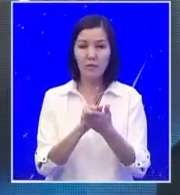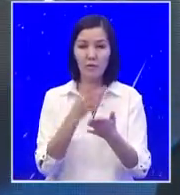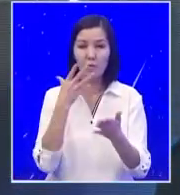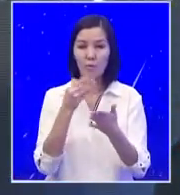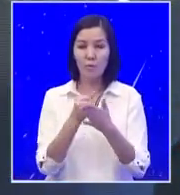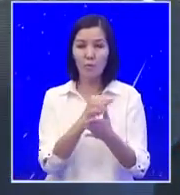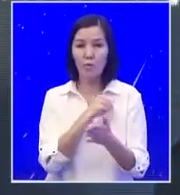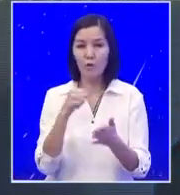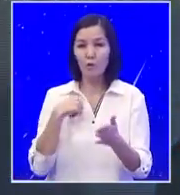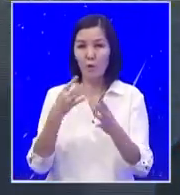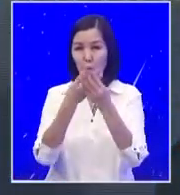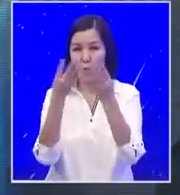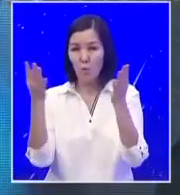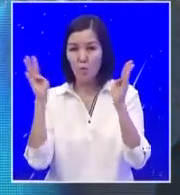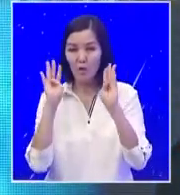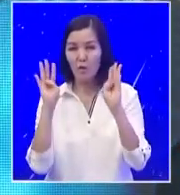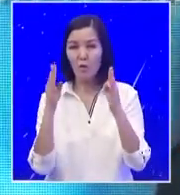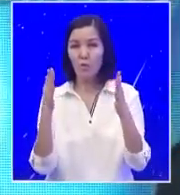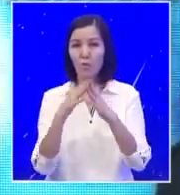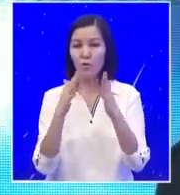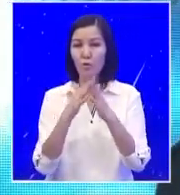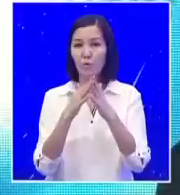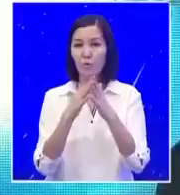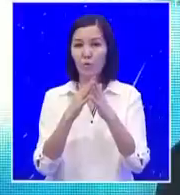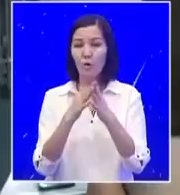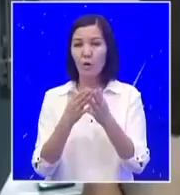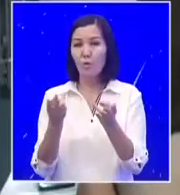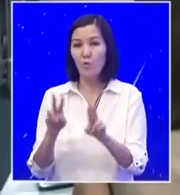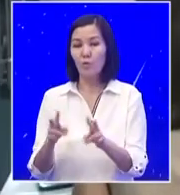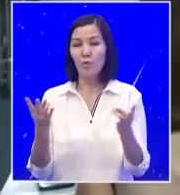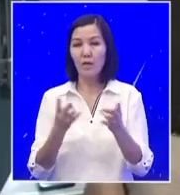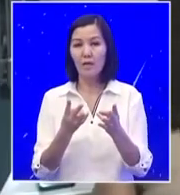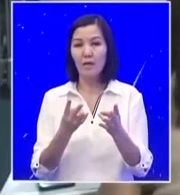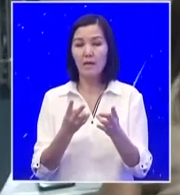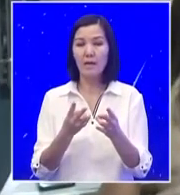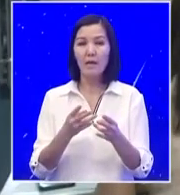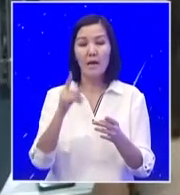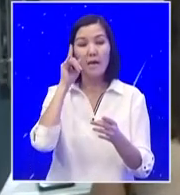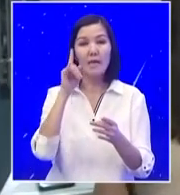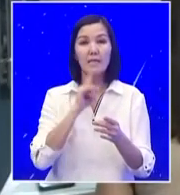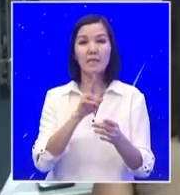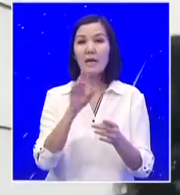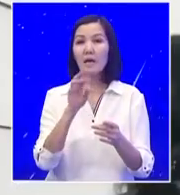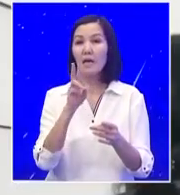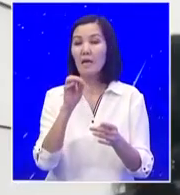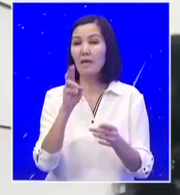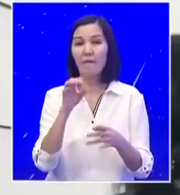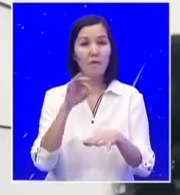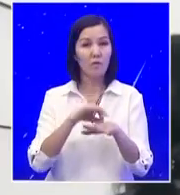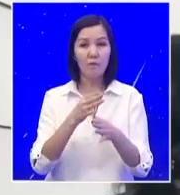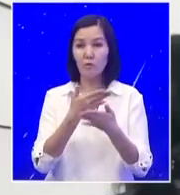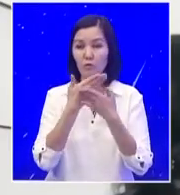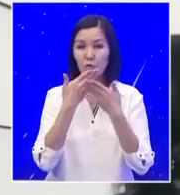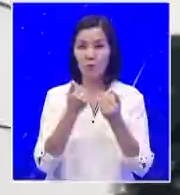өзін өзі оқшалаулы үйдегі карантинге болуға тиіс. Құдай сақтап, елімізде әзірге коронавирус тіркелген жоқ.